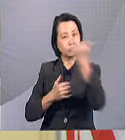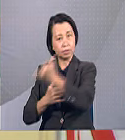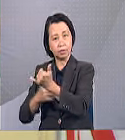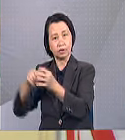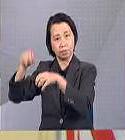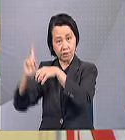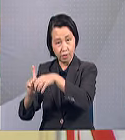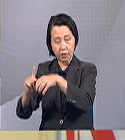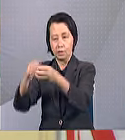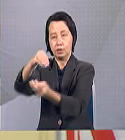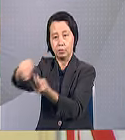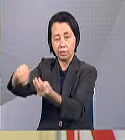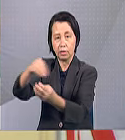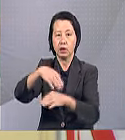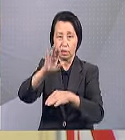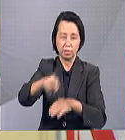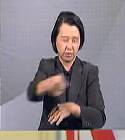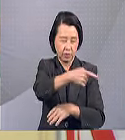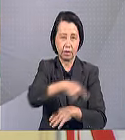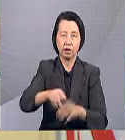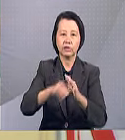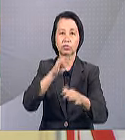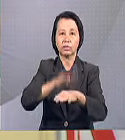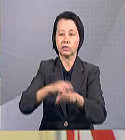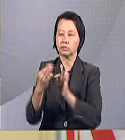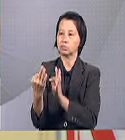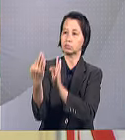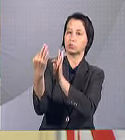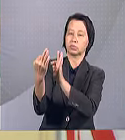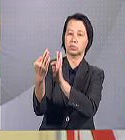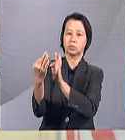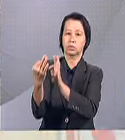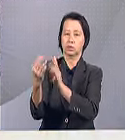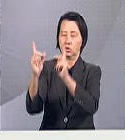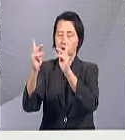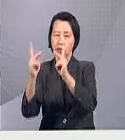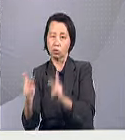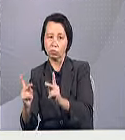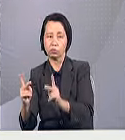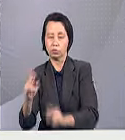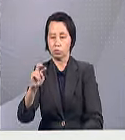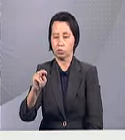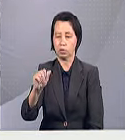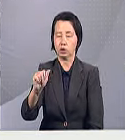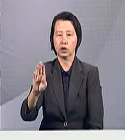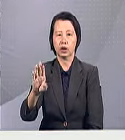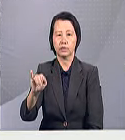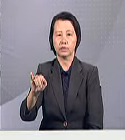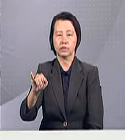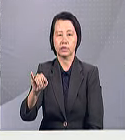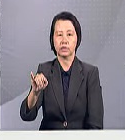mengunjunginya, lebih-lebih lagi ketika berhadapan dengan makam Rasulullah sallallahu alaihi